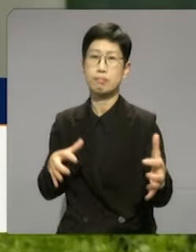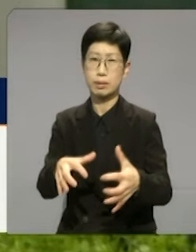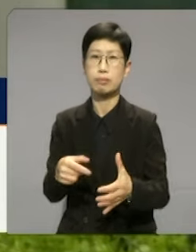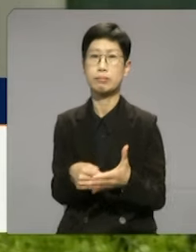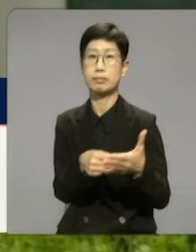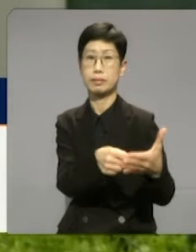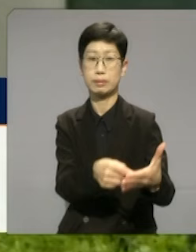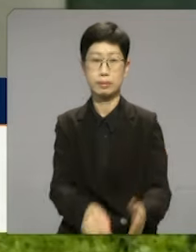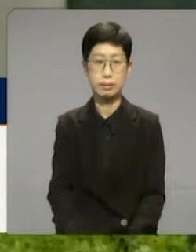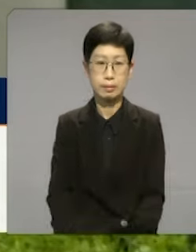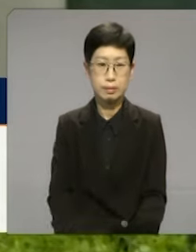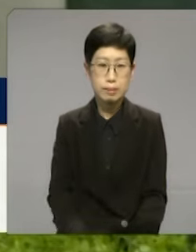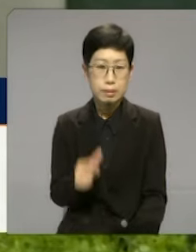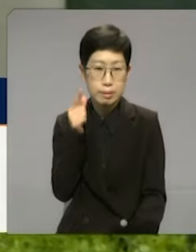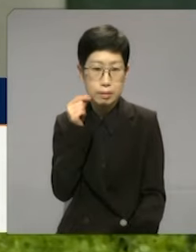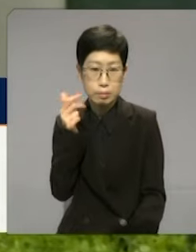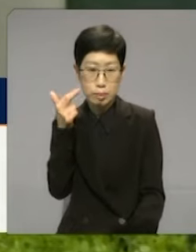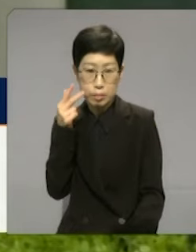추진